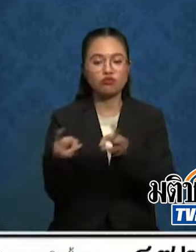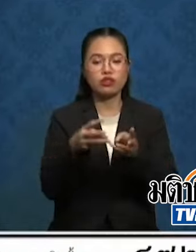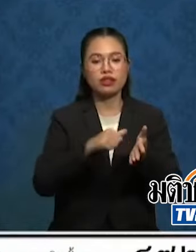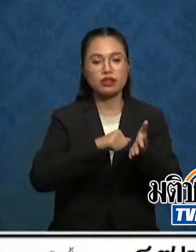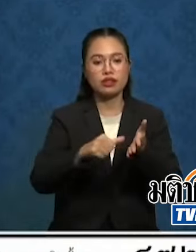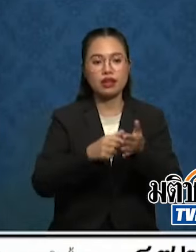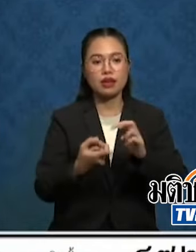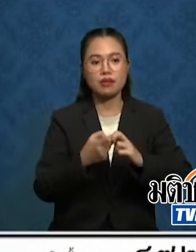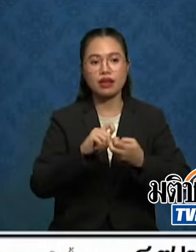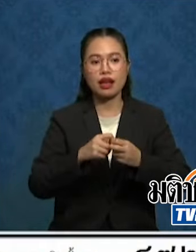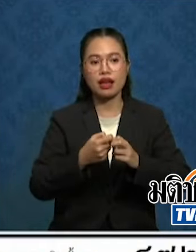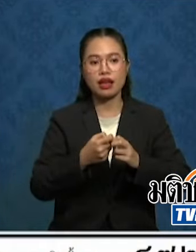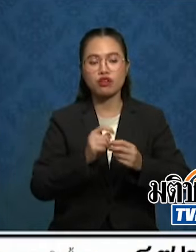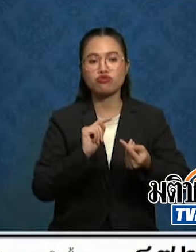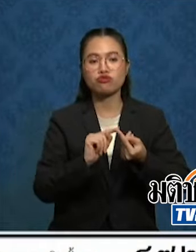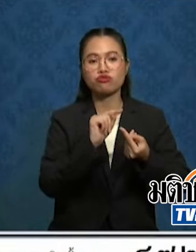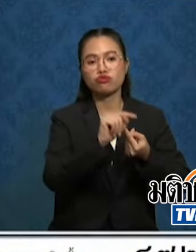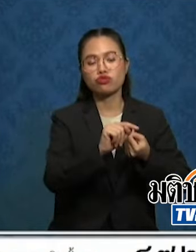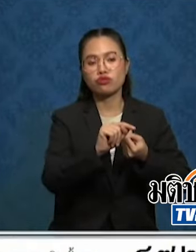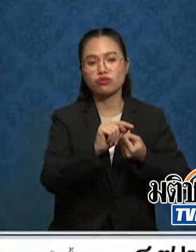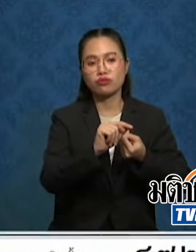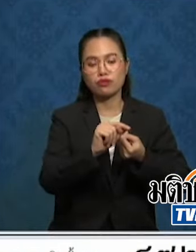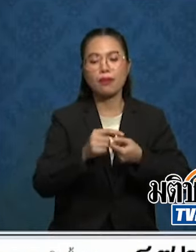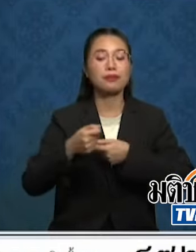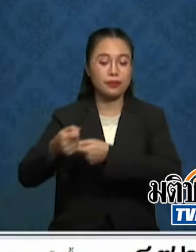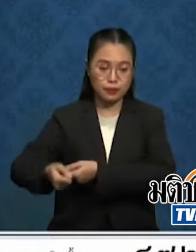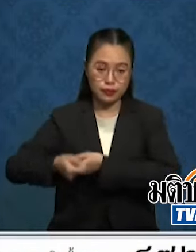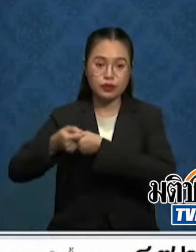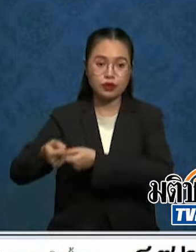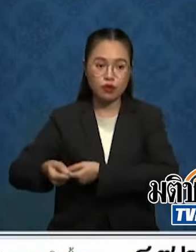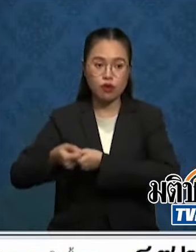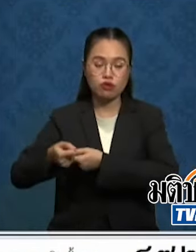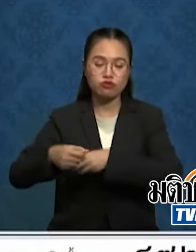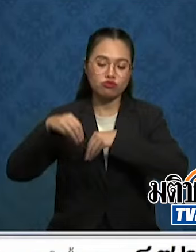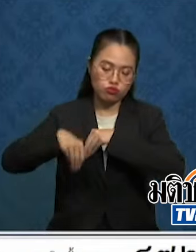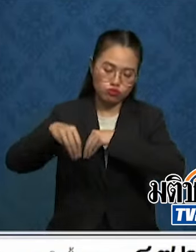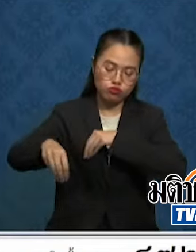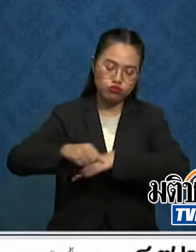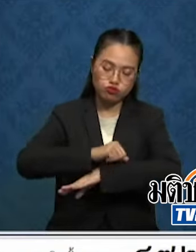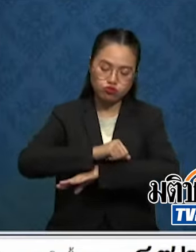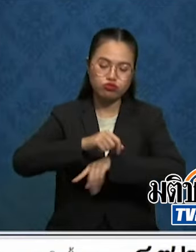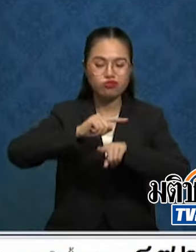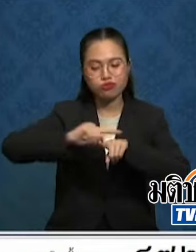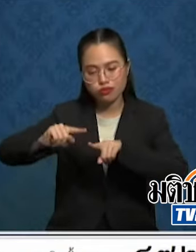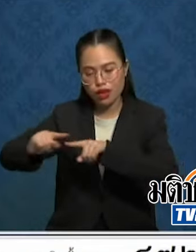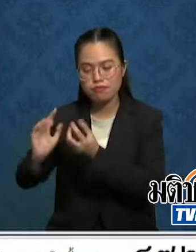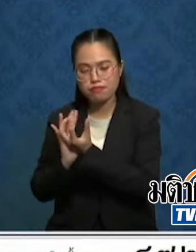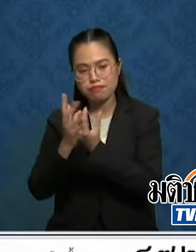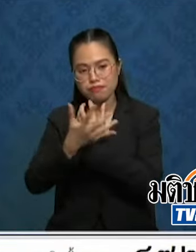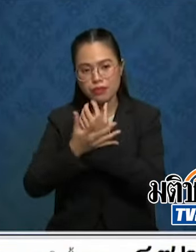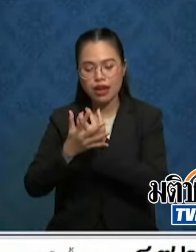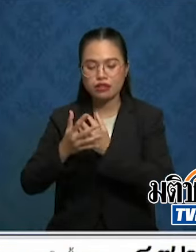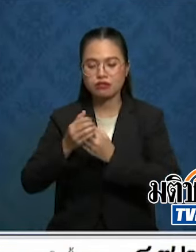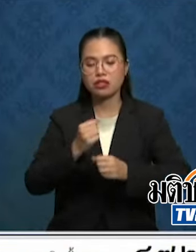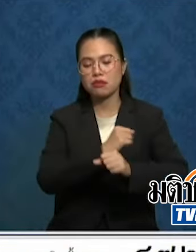เชยเยียวยาค่าเสียโอกาสที่ครอบคลุมแก่พี่น้องเกษตรกรที่มีพืชสวนและพืชผักสวนครัวที่ตั้งอยู่นอกคันกั้น